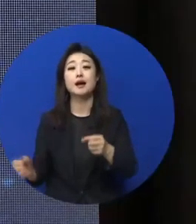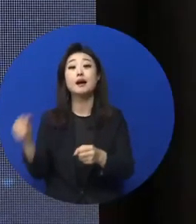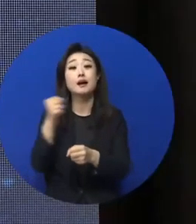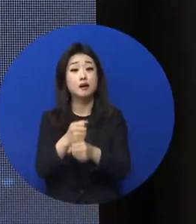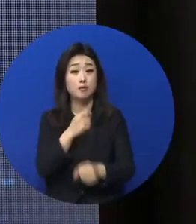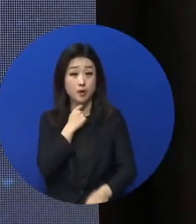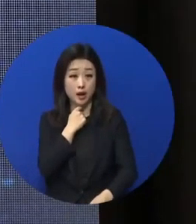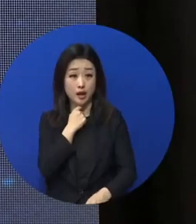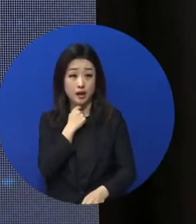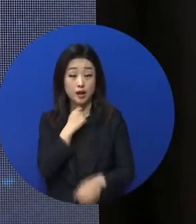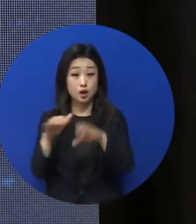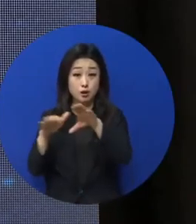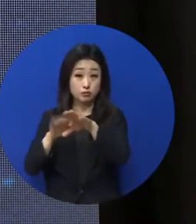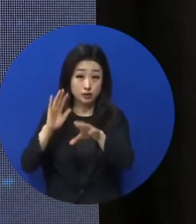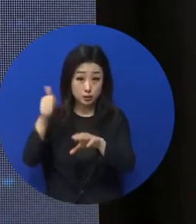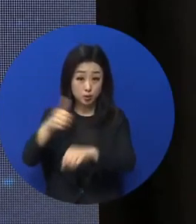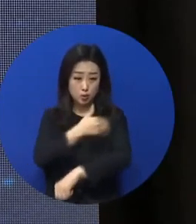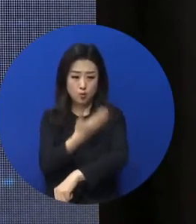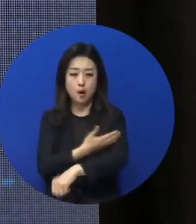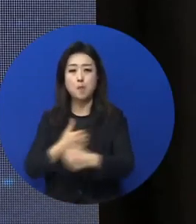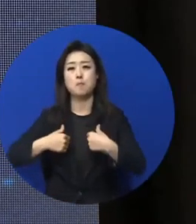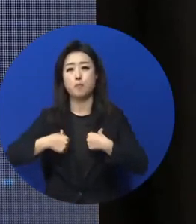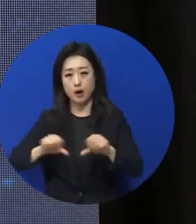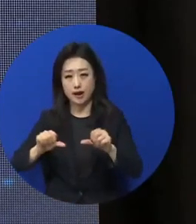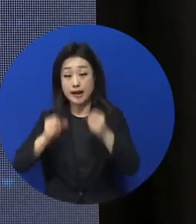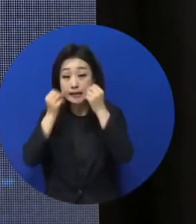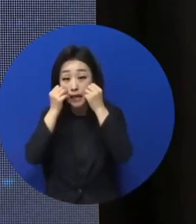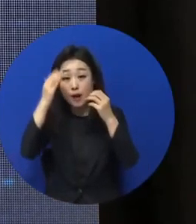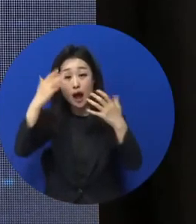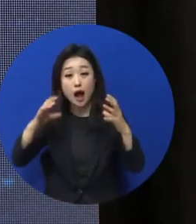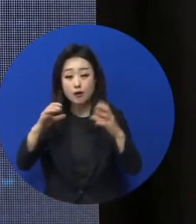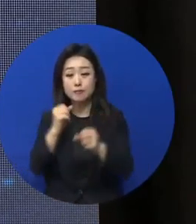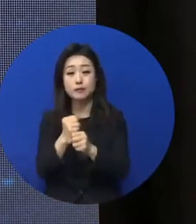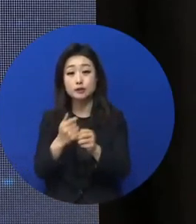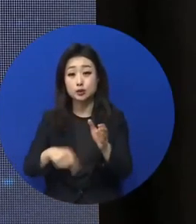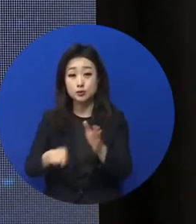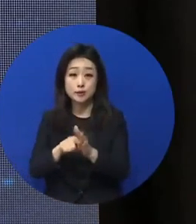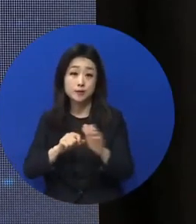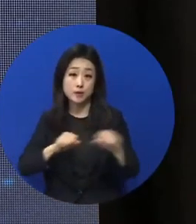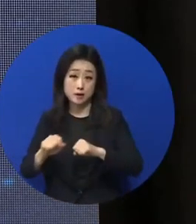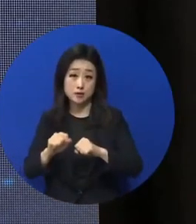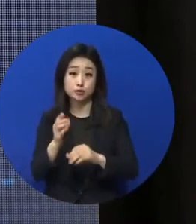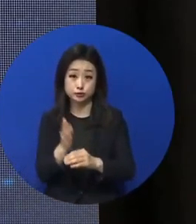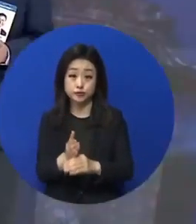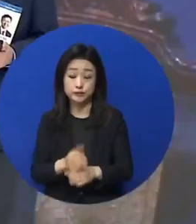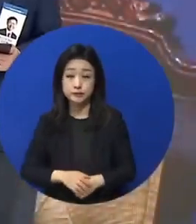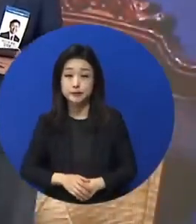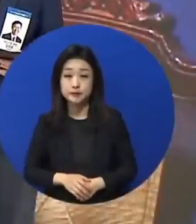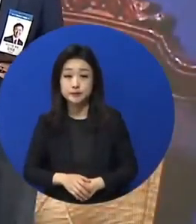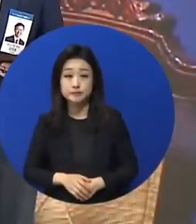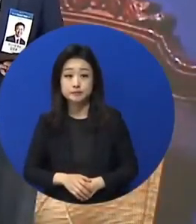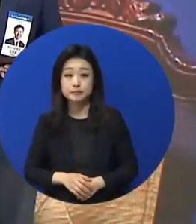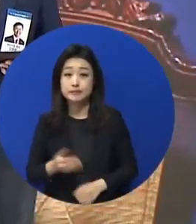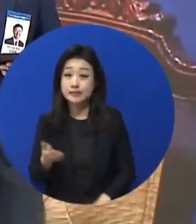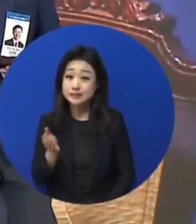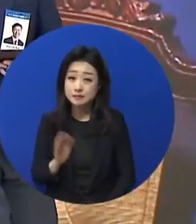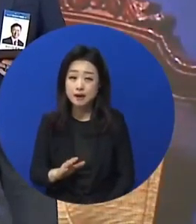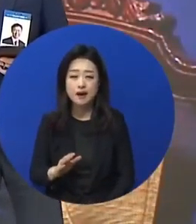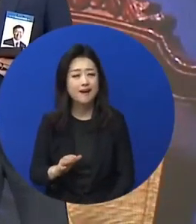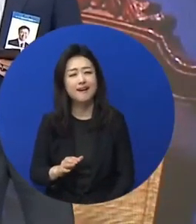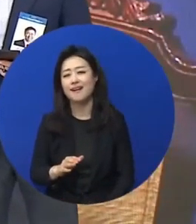문재인 대통령은 권력의 기득권을 내려놓고 새로운 대한민국의 기틀을 다지고 있습니다. 하지만 아직 갈